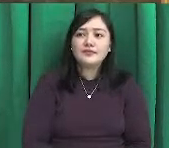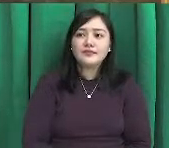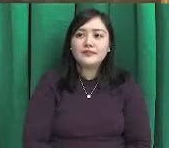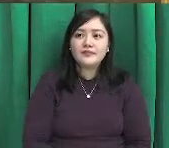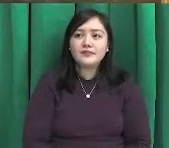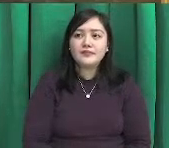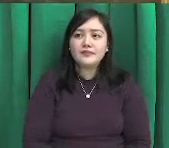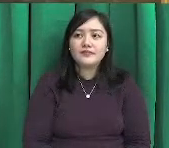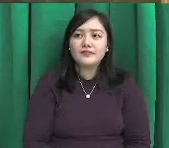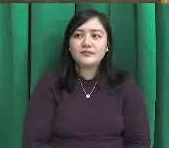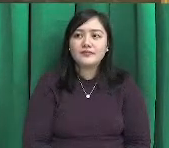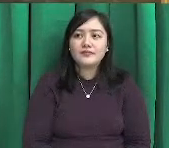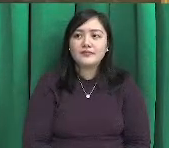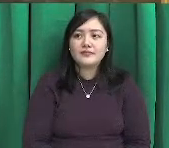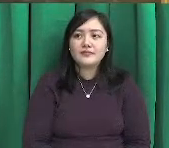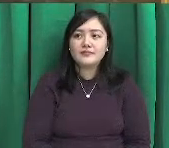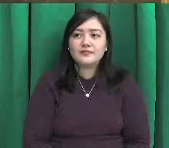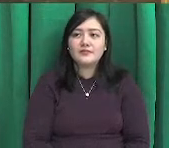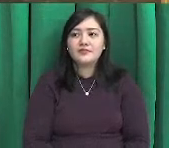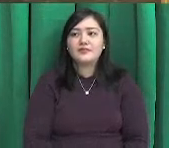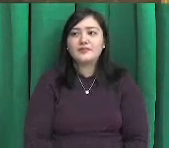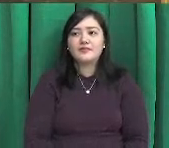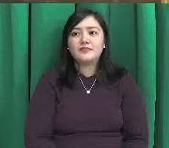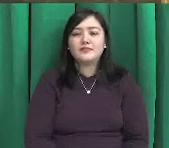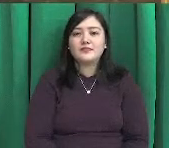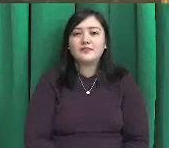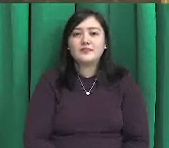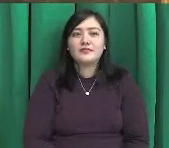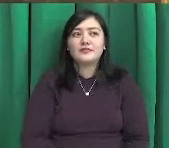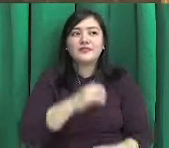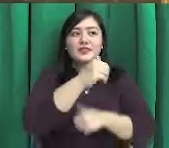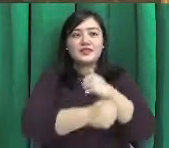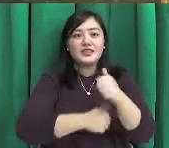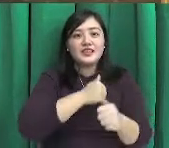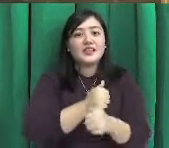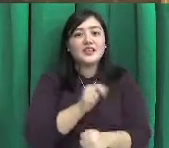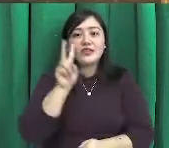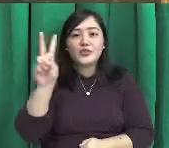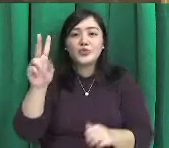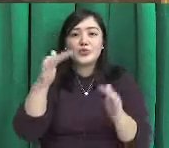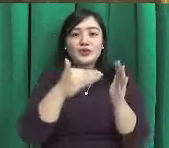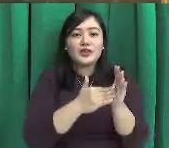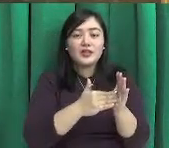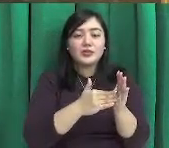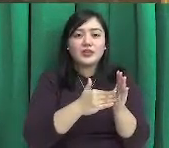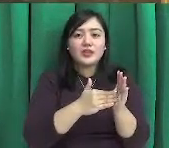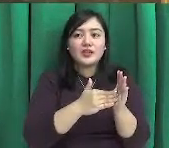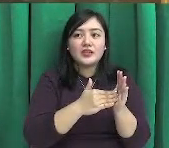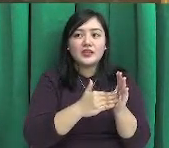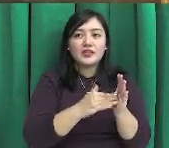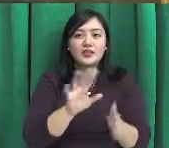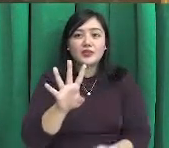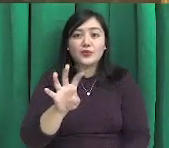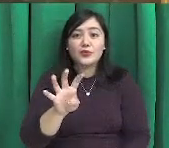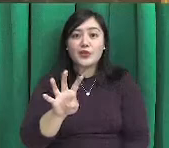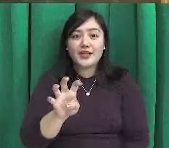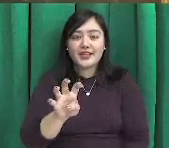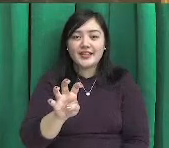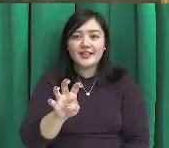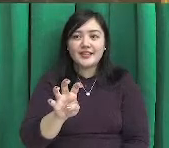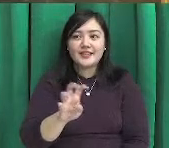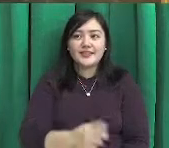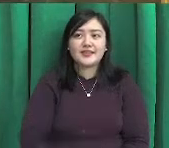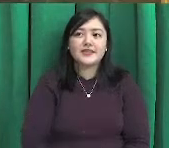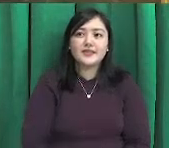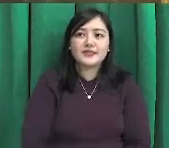2014? Nabanggit ko lang po, 2013, I think. 2013. Uh-huh. Or 2014, kasi magkasanad 2013 namatay yung